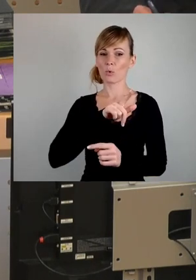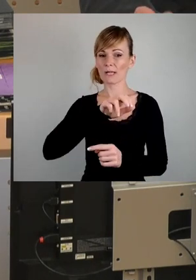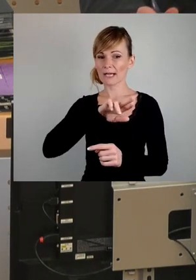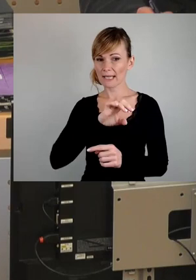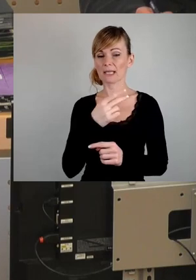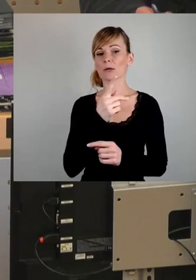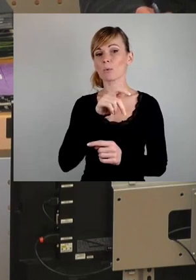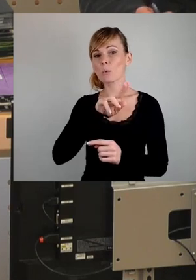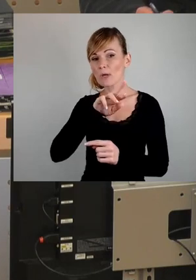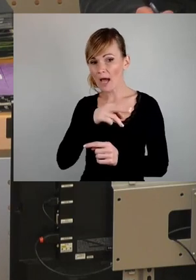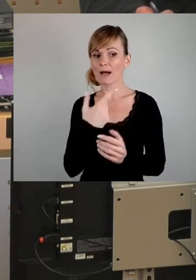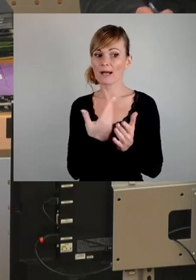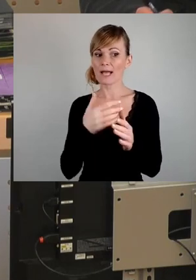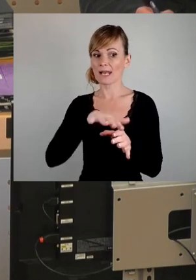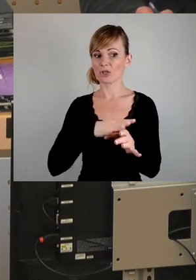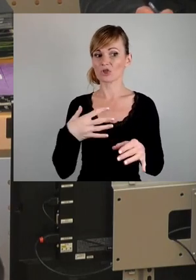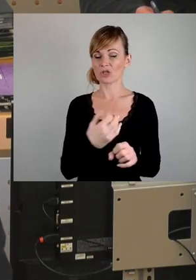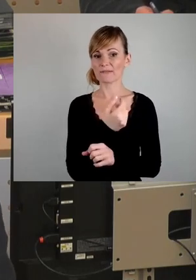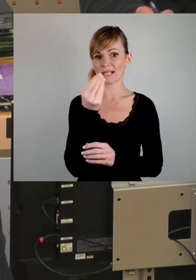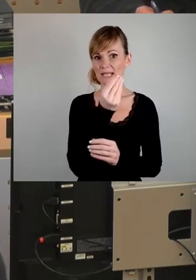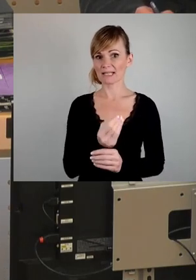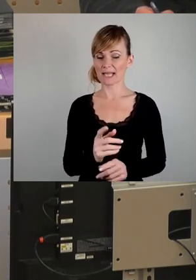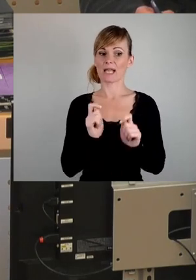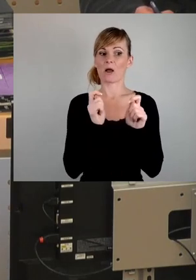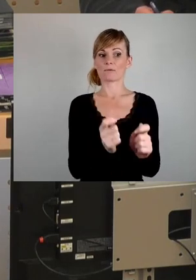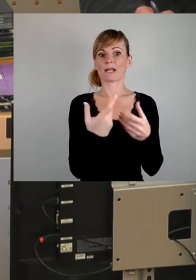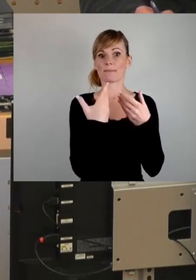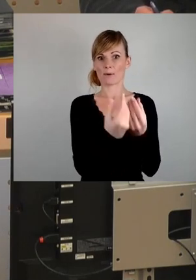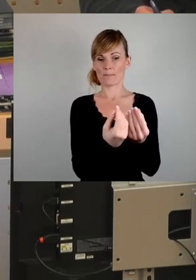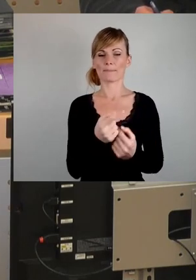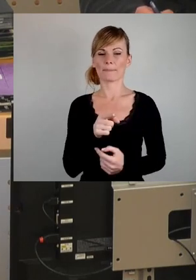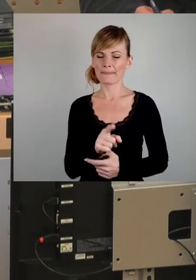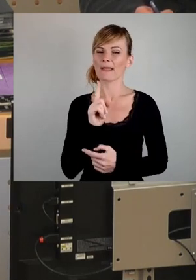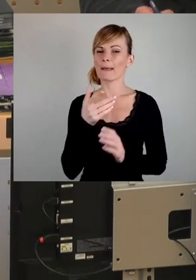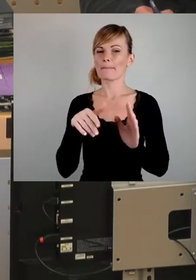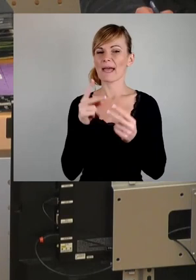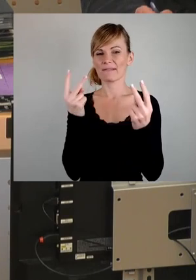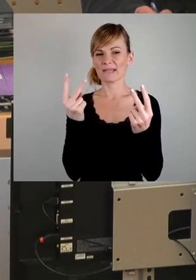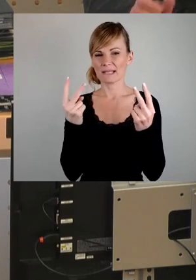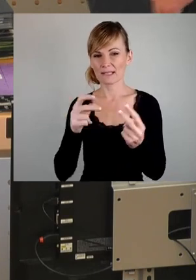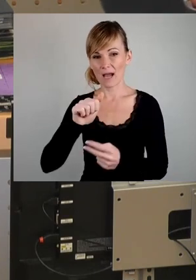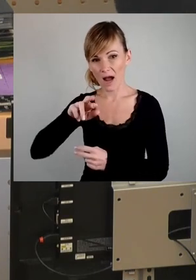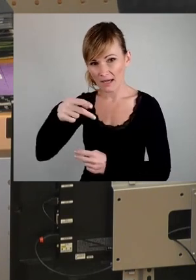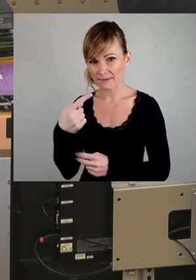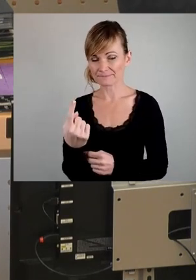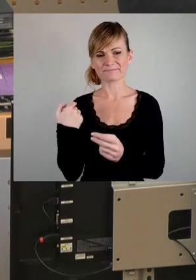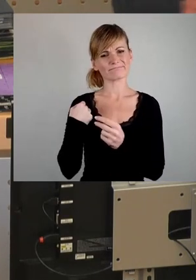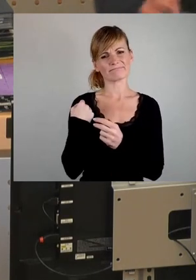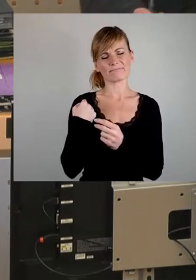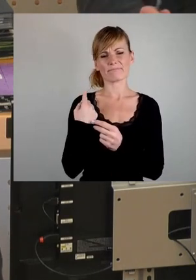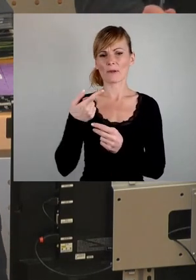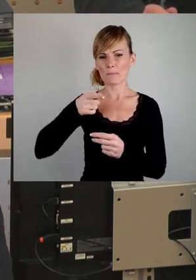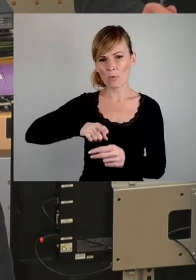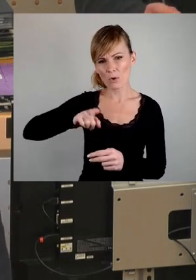beauftragt. Viel wesentlicher ist aber, nicht nur die AGE hat über die vergangenen Monate Ideen